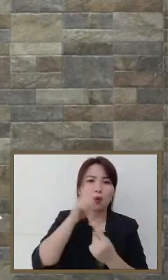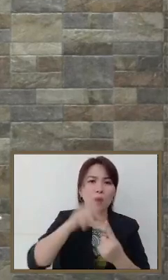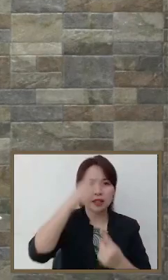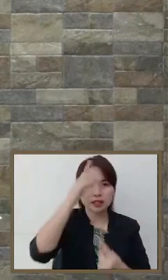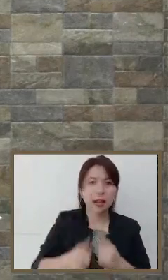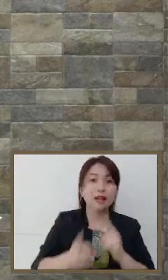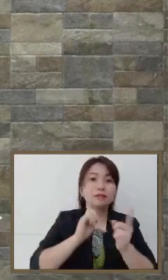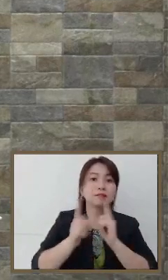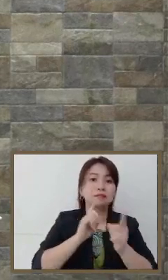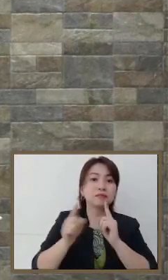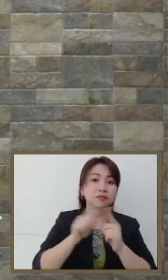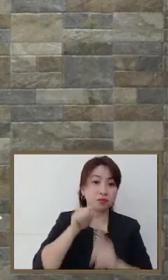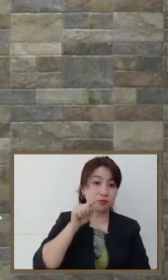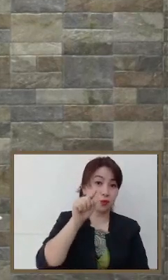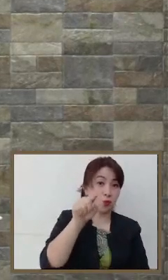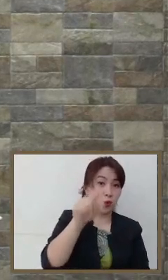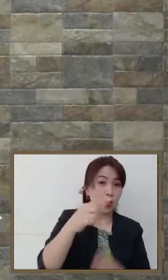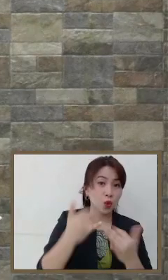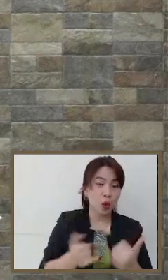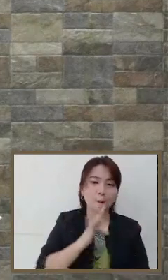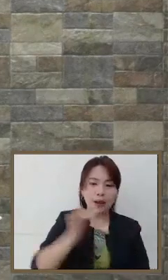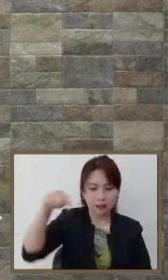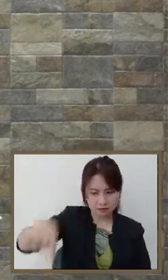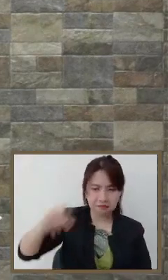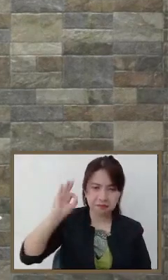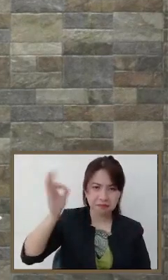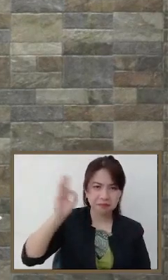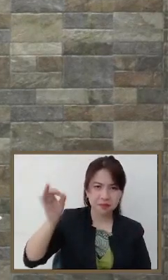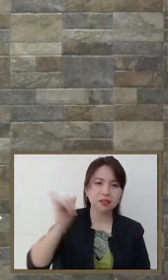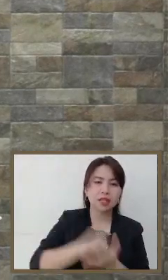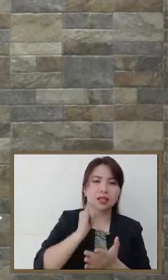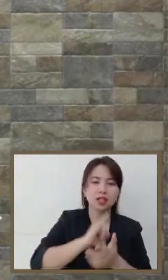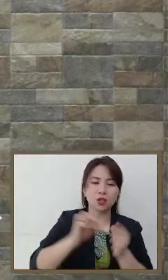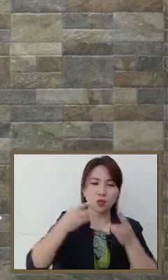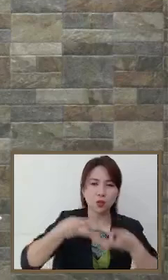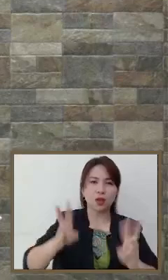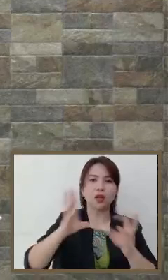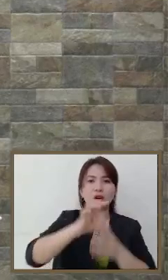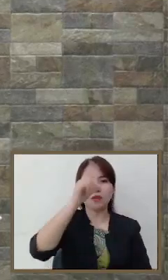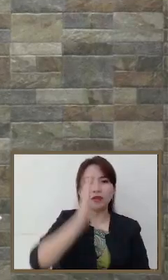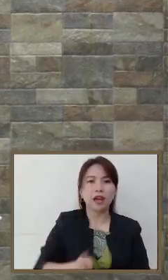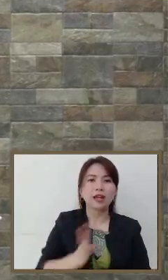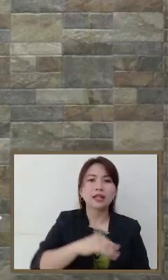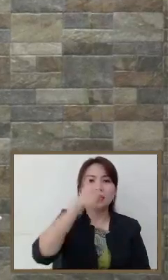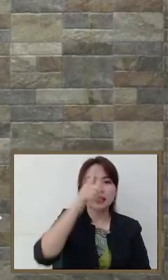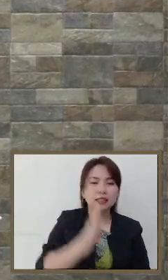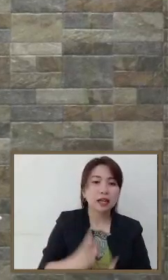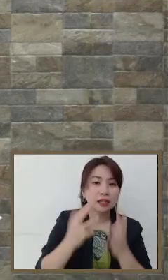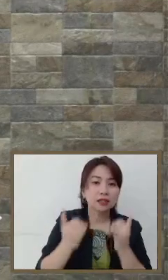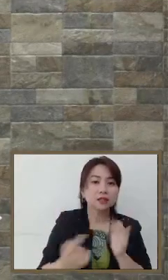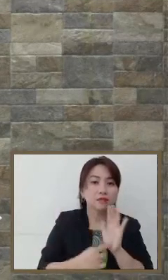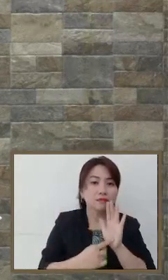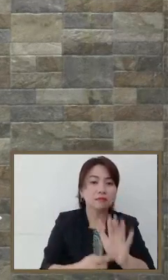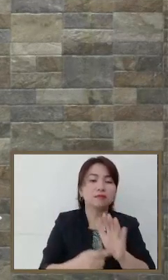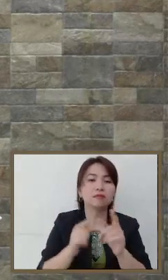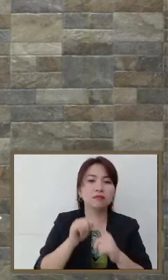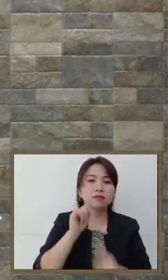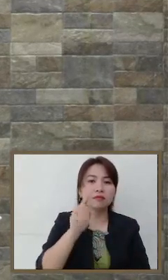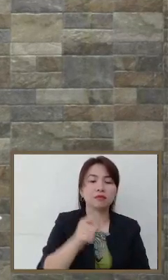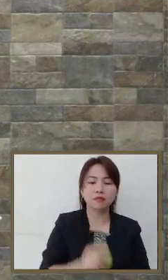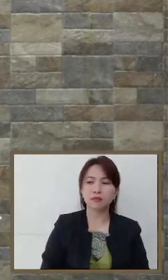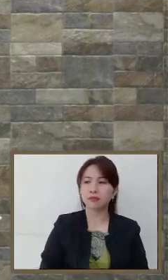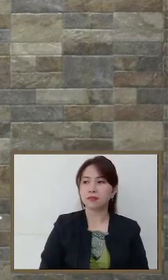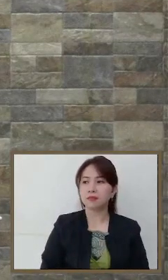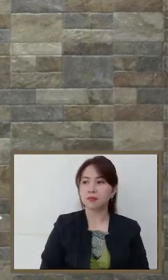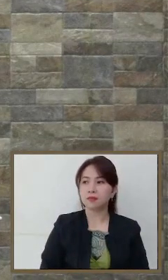sa mensahe yan ay kapamaraanan ng Diyos pagpapakita ng Diyos that I pagpapakita